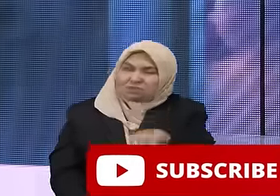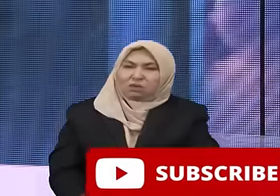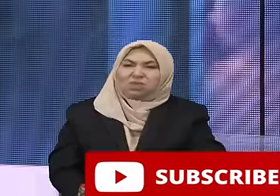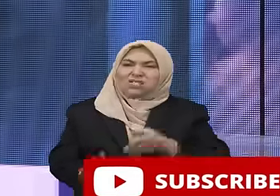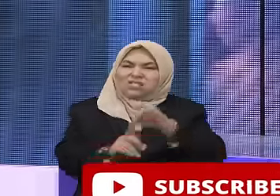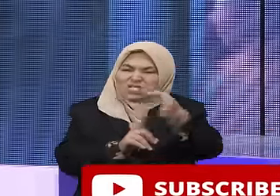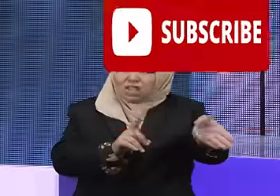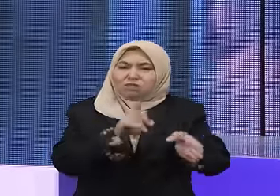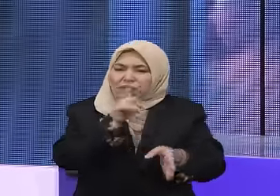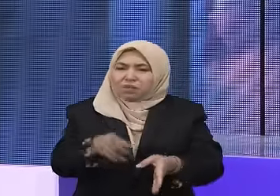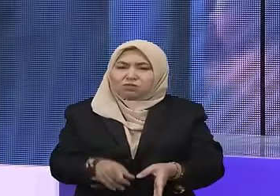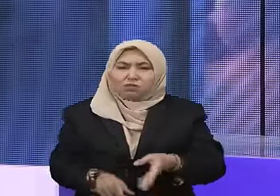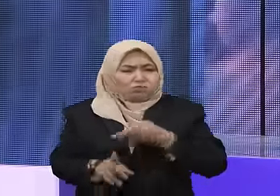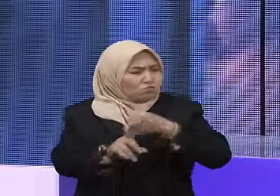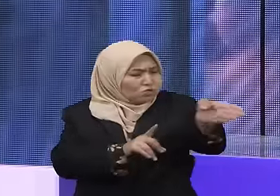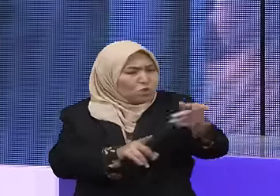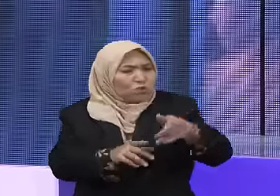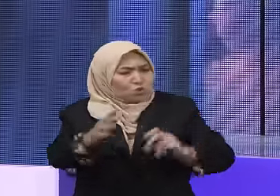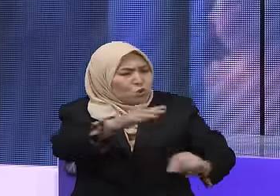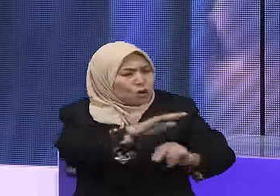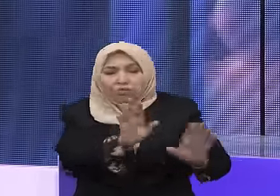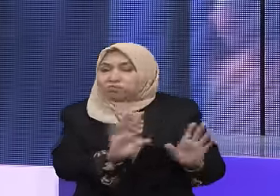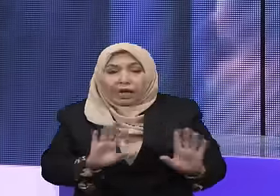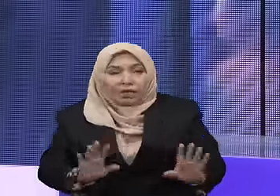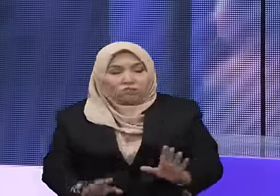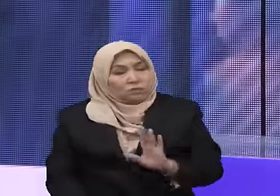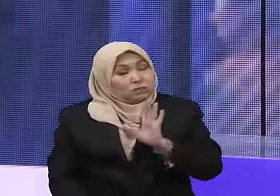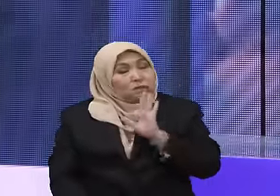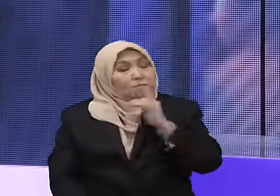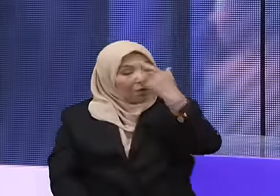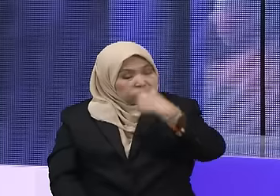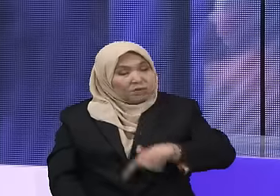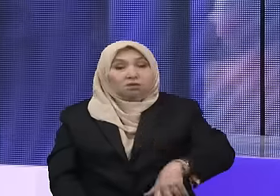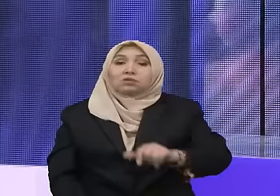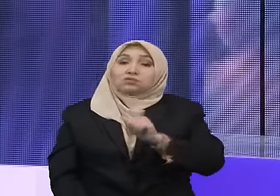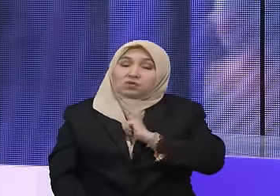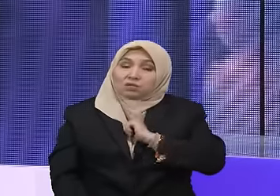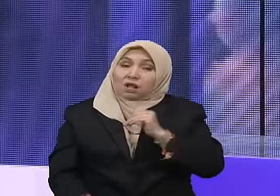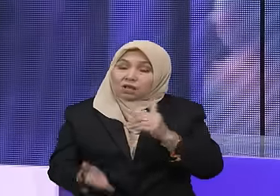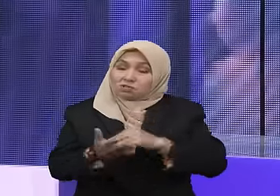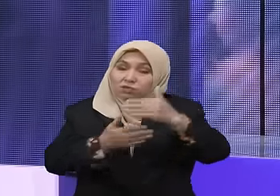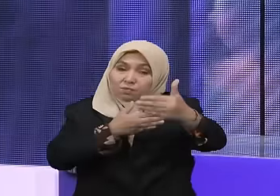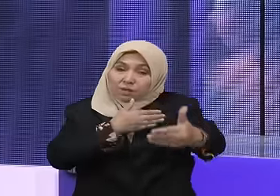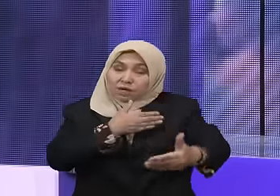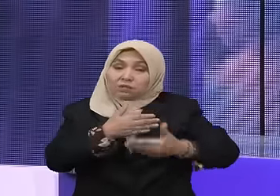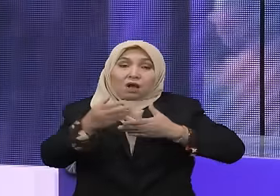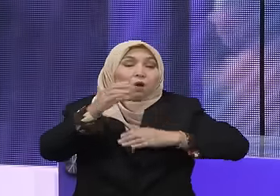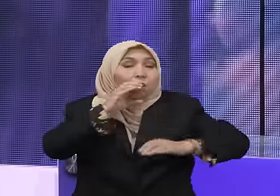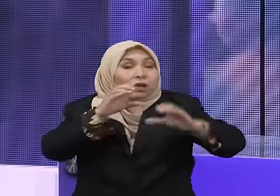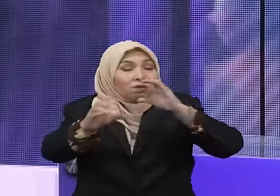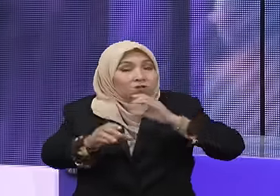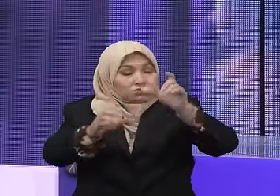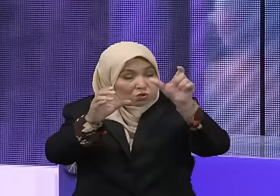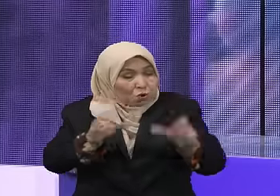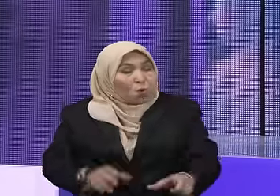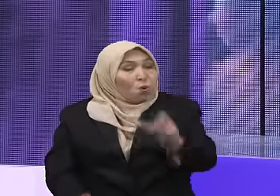Ibrahim tak cakap sesat, neraka, dia tak cakap begitu. Dia cakap kepada dirinya sebagai satu lagi pendekatan komunikasi seorang